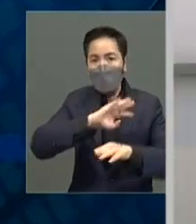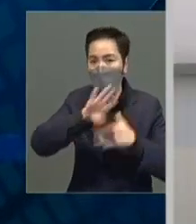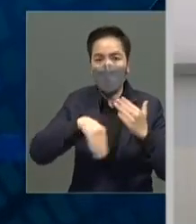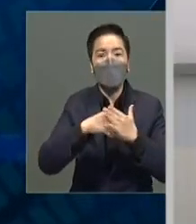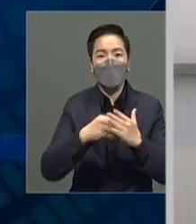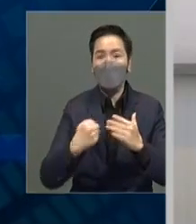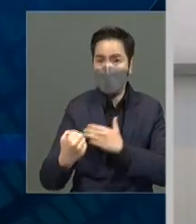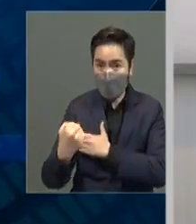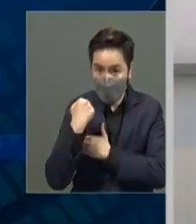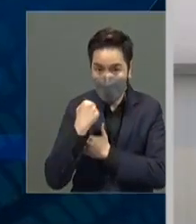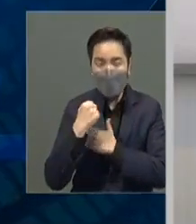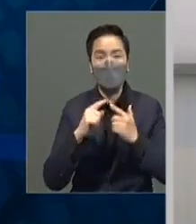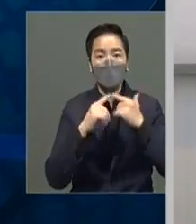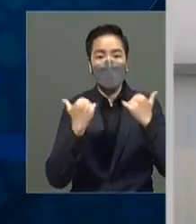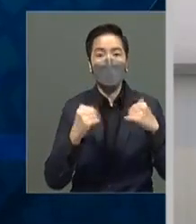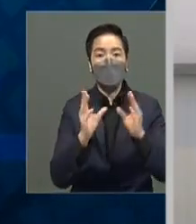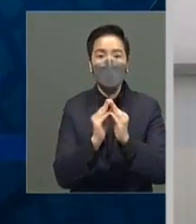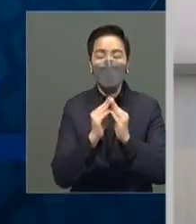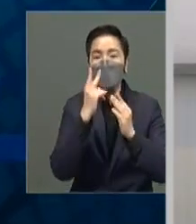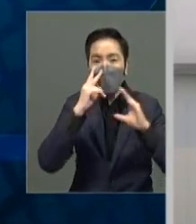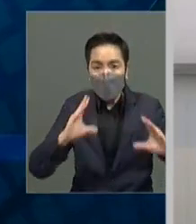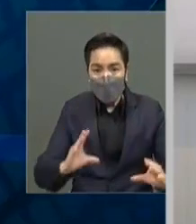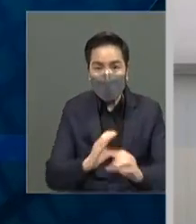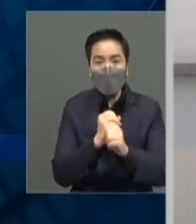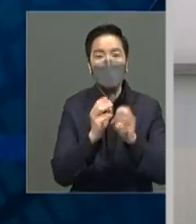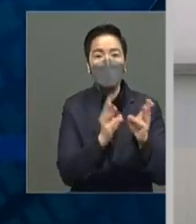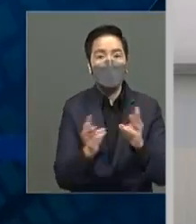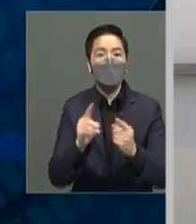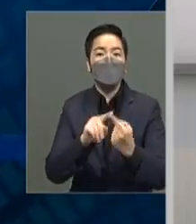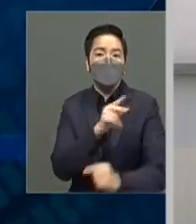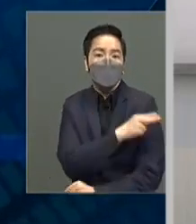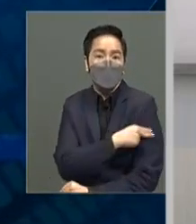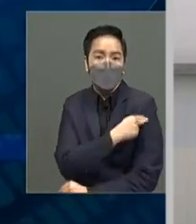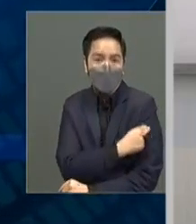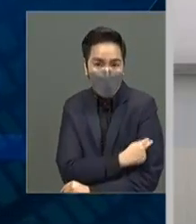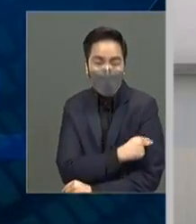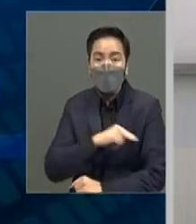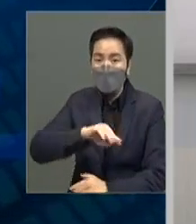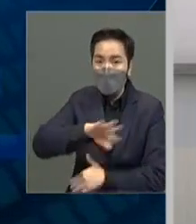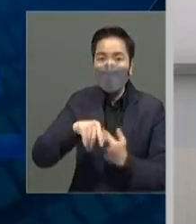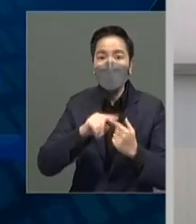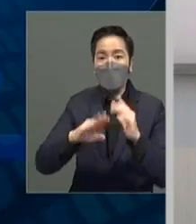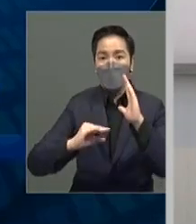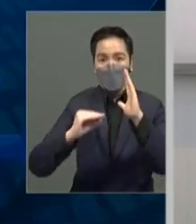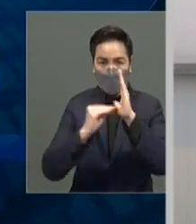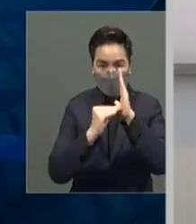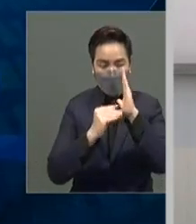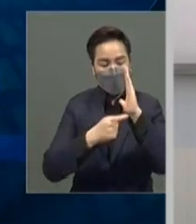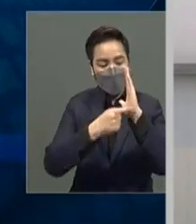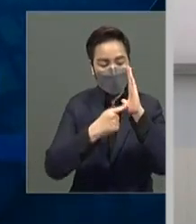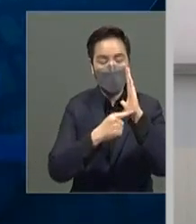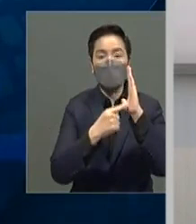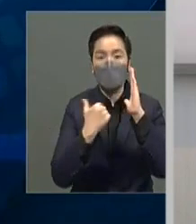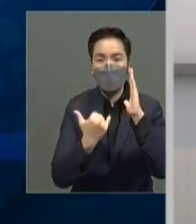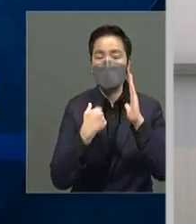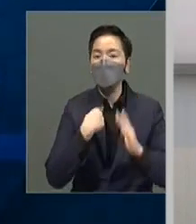าแรงกดดันนี้ส่งผลมากนะครับแล้วเราจะได้เห็นว่ามีบางกลยุทธ์บางวิธีการที่จะถูกงัดมาใช้ที่ผ่านมาการแก้ปัญหา